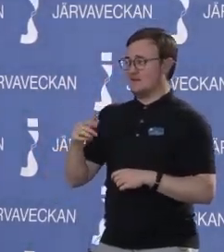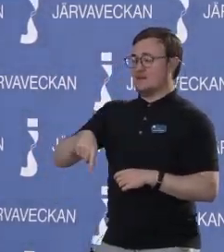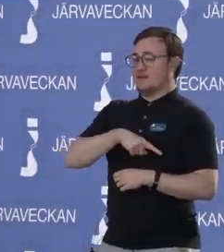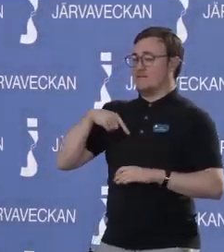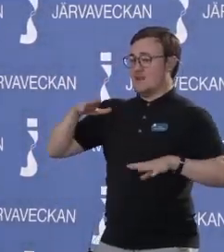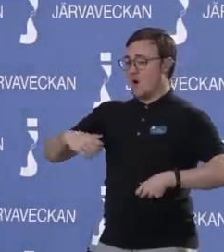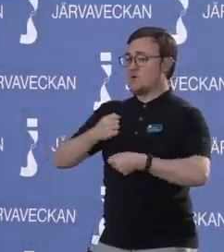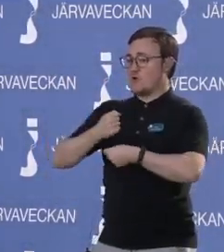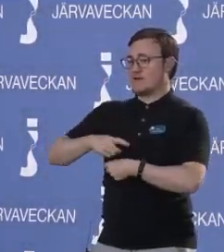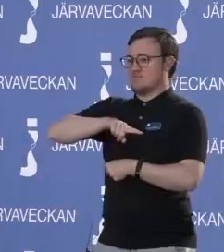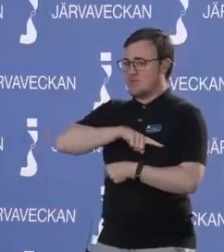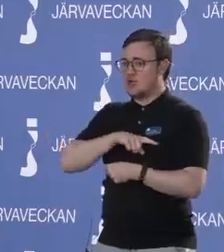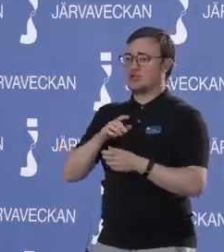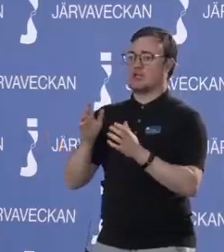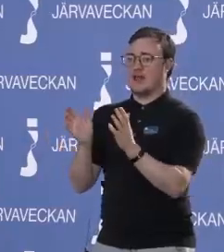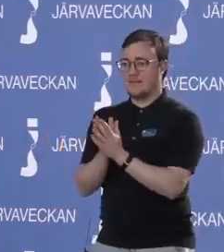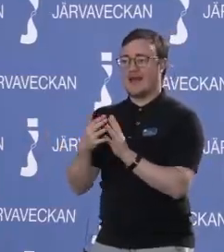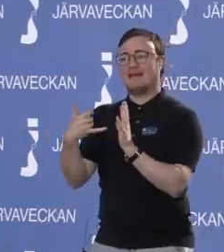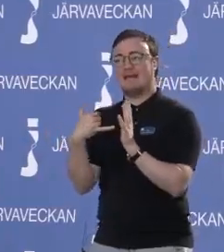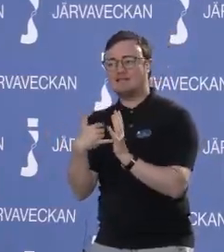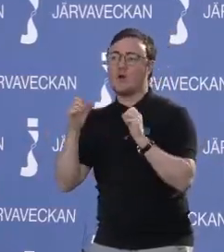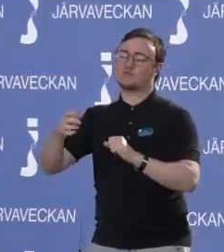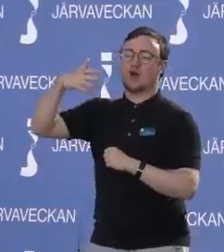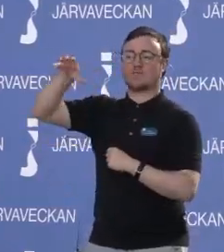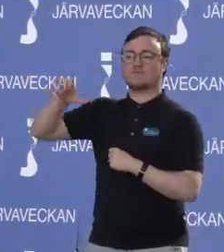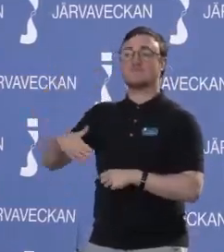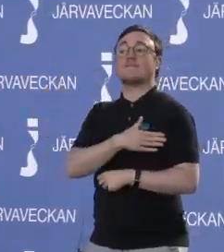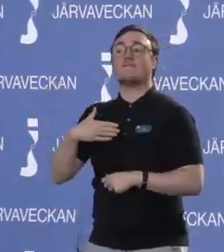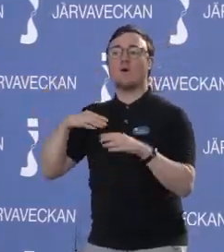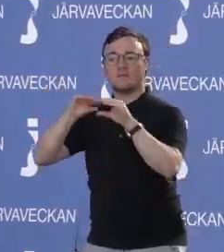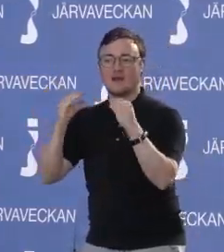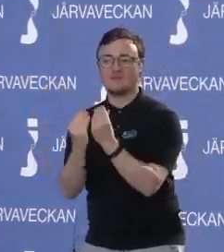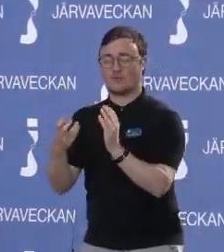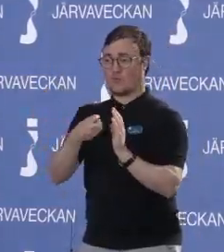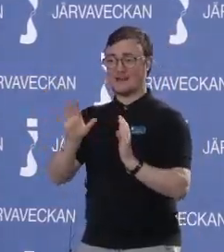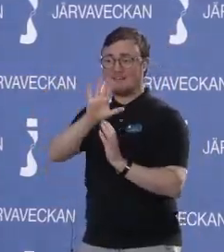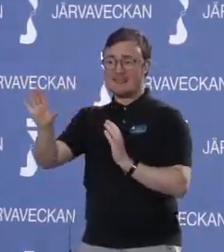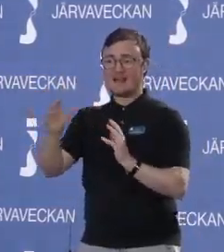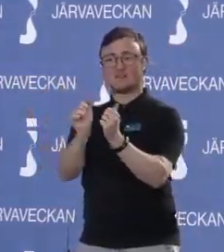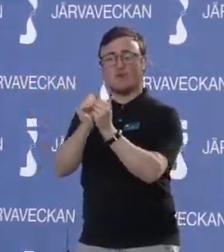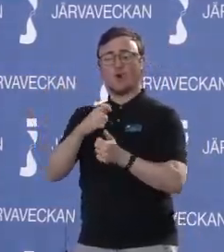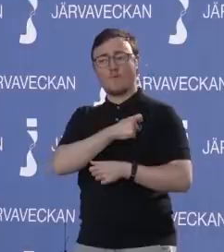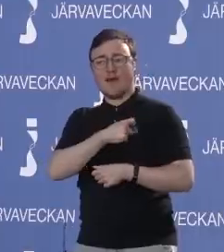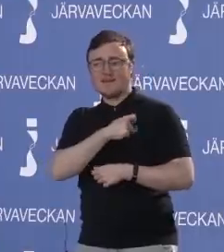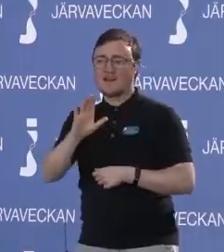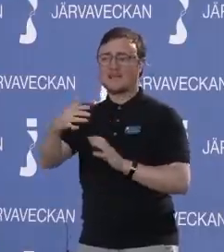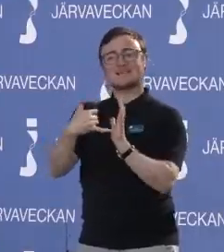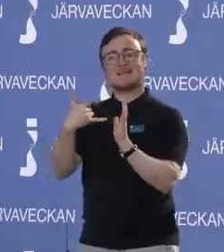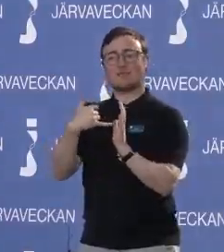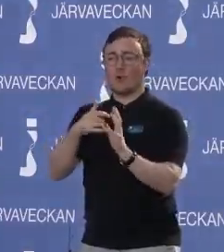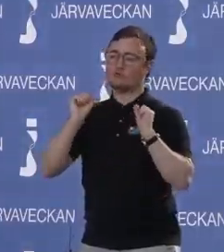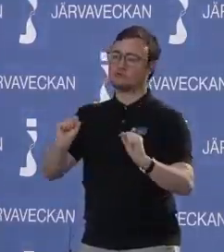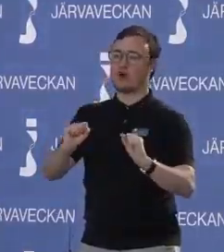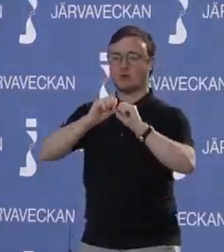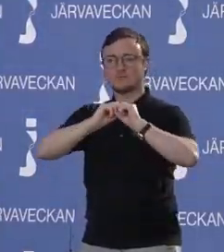med, att, att de ska nå ut med sitt innehåll på vår plattform för att deras varumärken och deras innehåll ska kunna leva utöver de